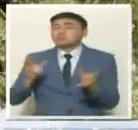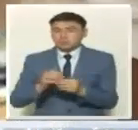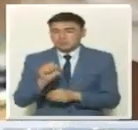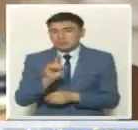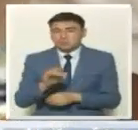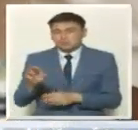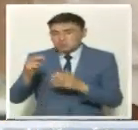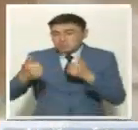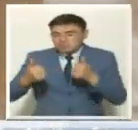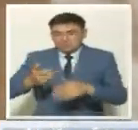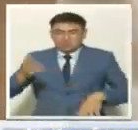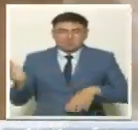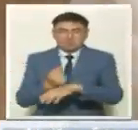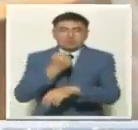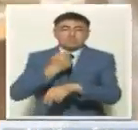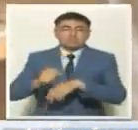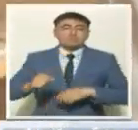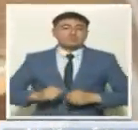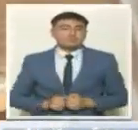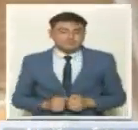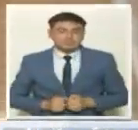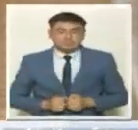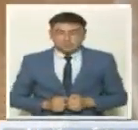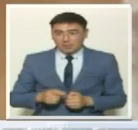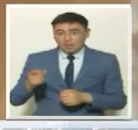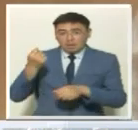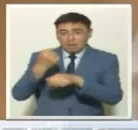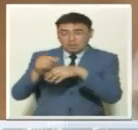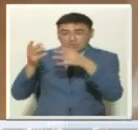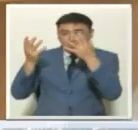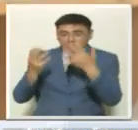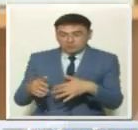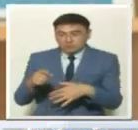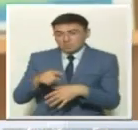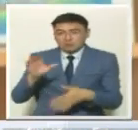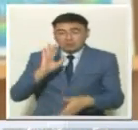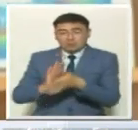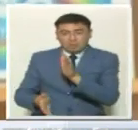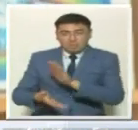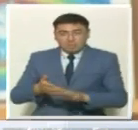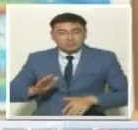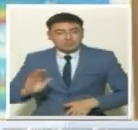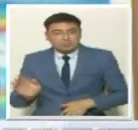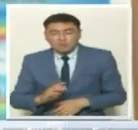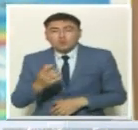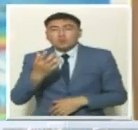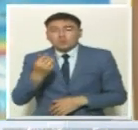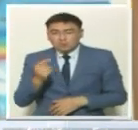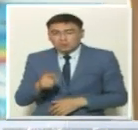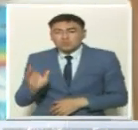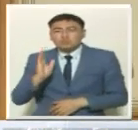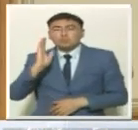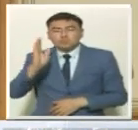Азии. Между тем, успех на Азии не дает победителям и призерам повода для расслабления. Впереди у спортсменов чемпионат